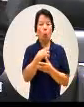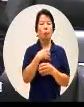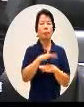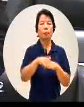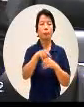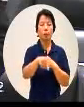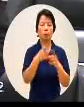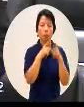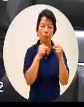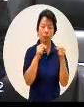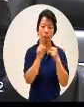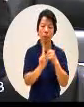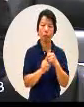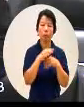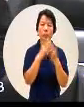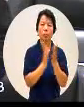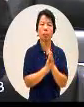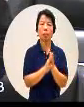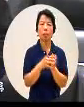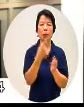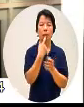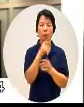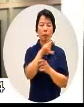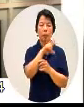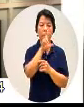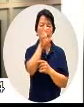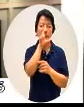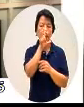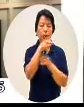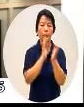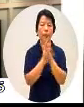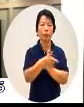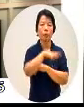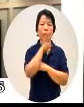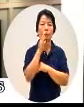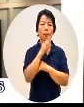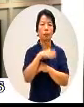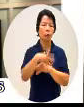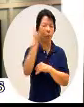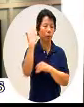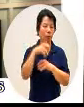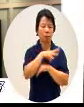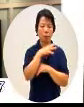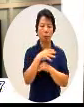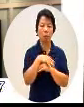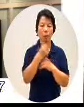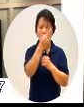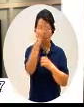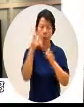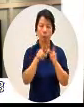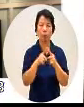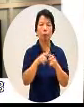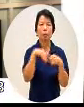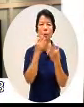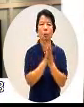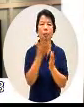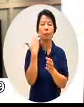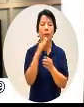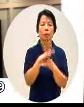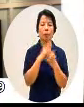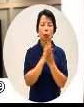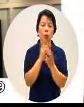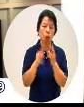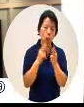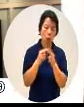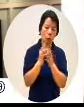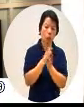就是日本的什麼呢白虎隊白虎隊寫的呢都是十幾歲的年輕人在幕府時代晚期如何保